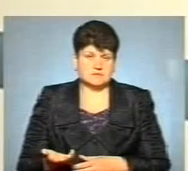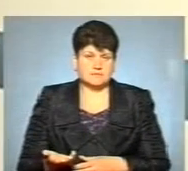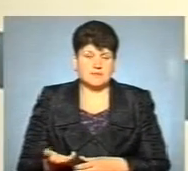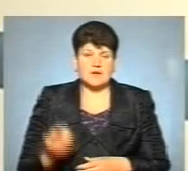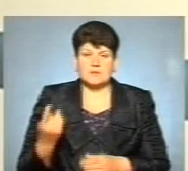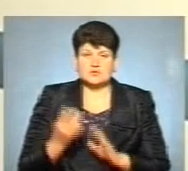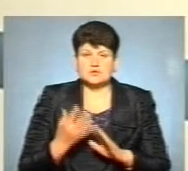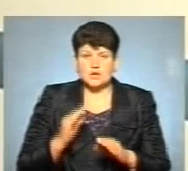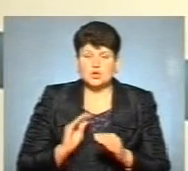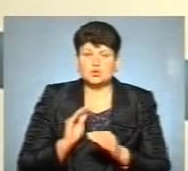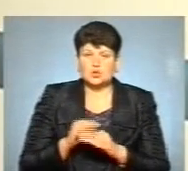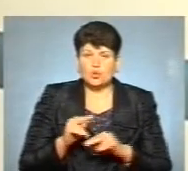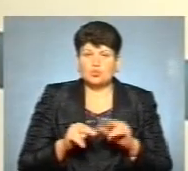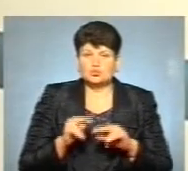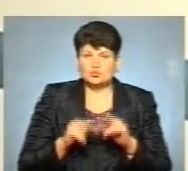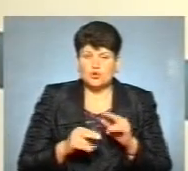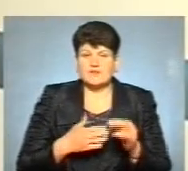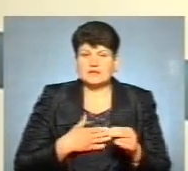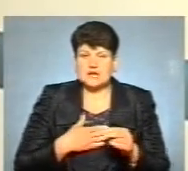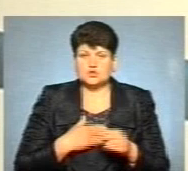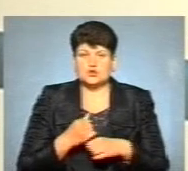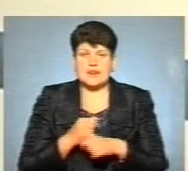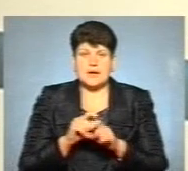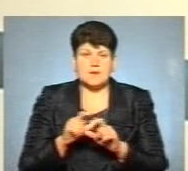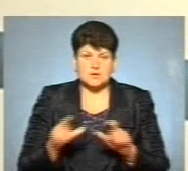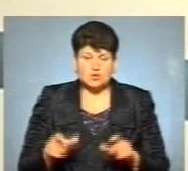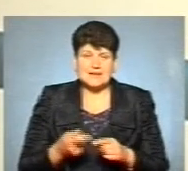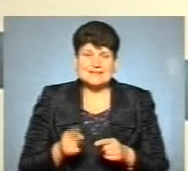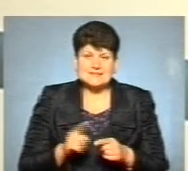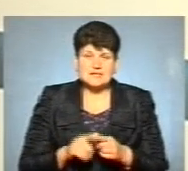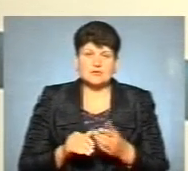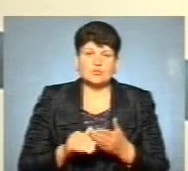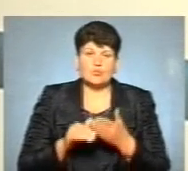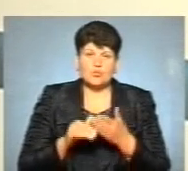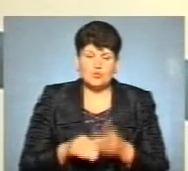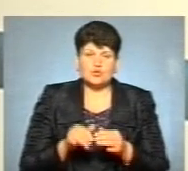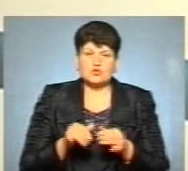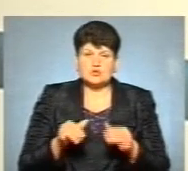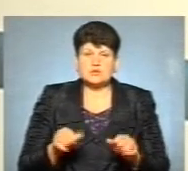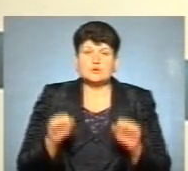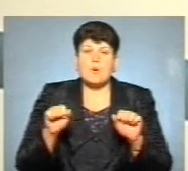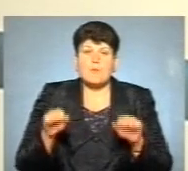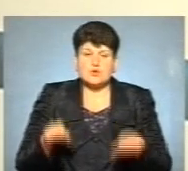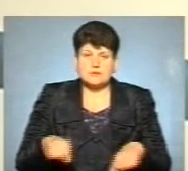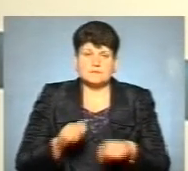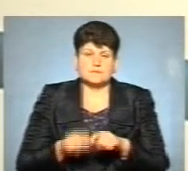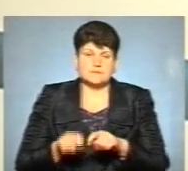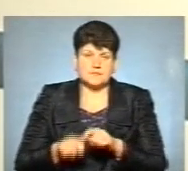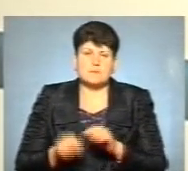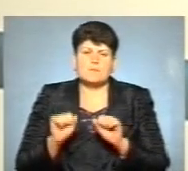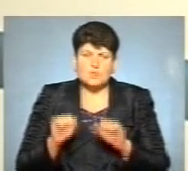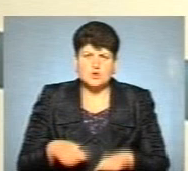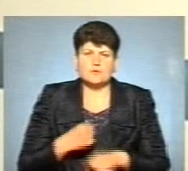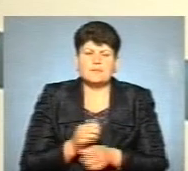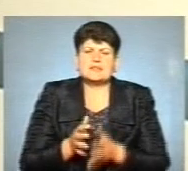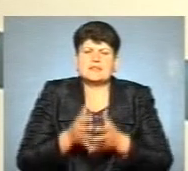все, добудова нашої вірусологічної лабораторії – це сприяє розширенню потужностей лабораторії. Ми зможемо робити